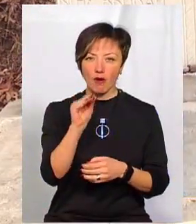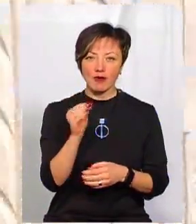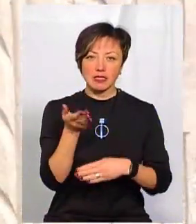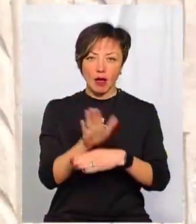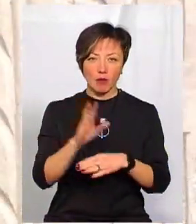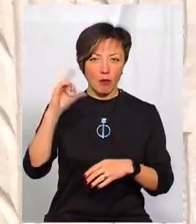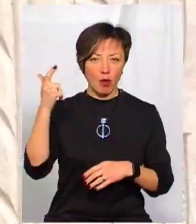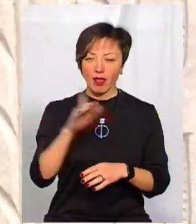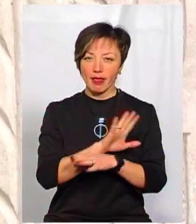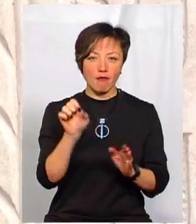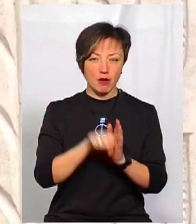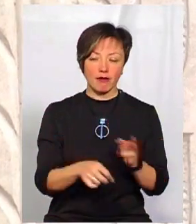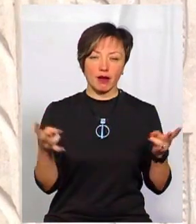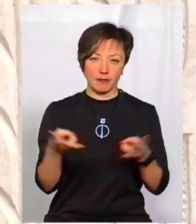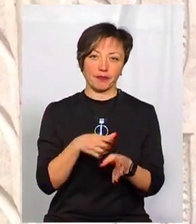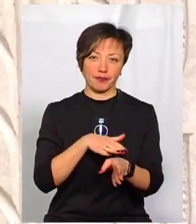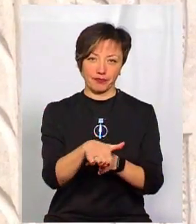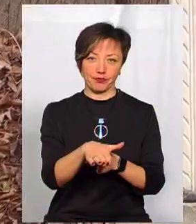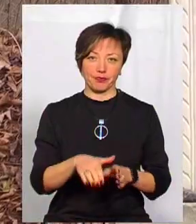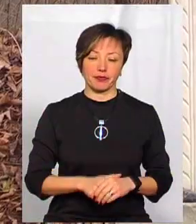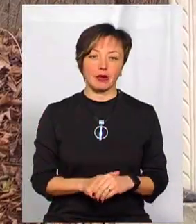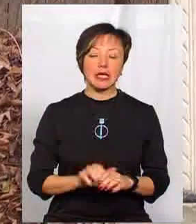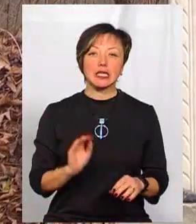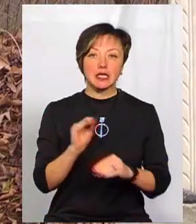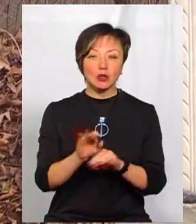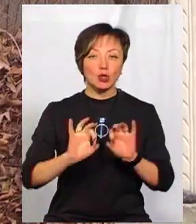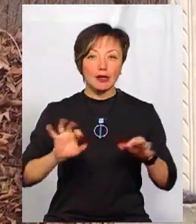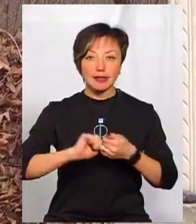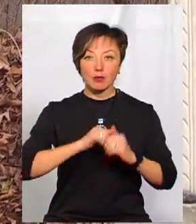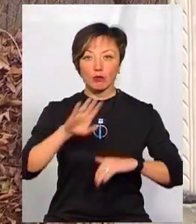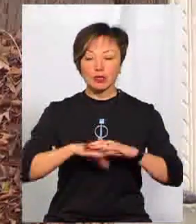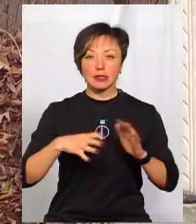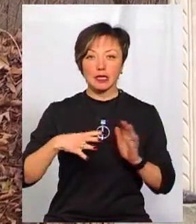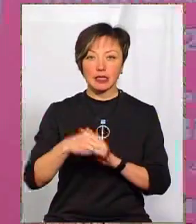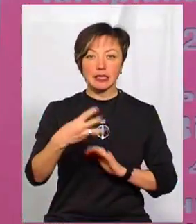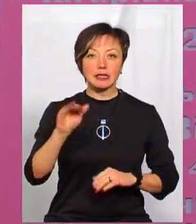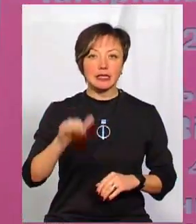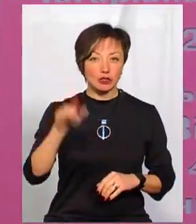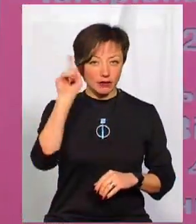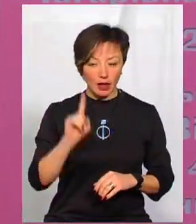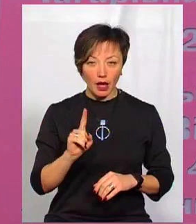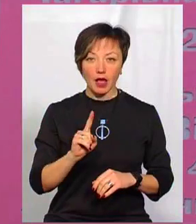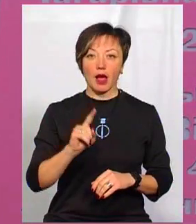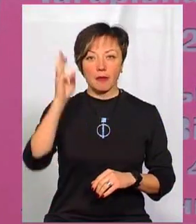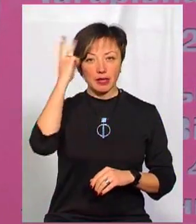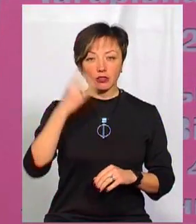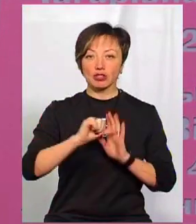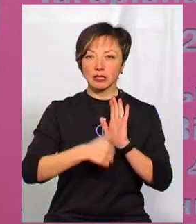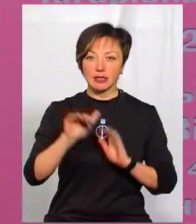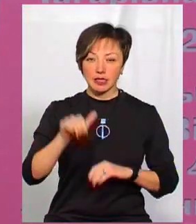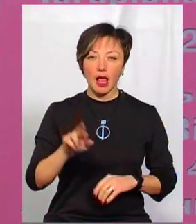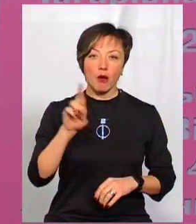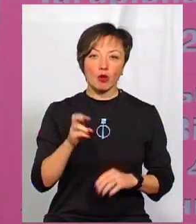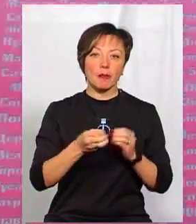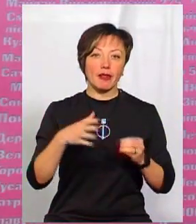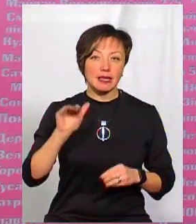не вбивай. От її треба виконувати. Семен Мільман додає, з Кам'янця-Подільського загинуло 30 тисяч євреїв, Проскурова – 16 тисяч,